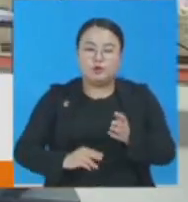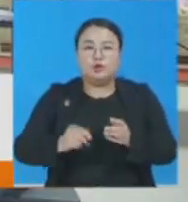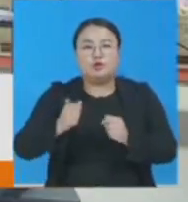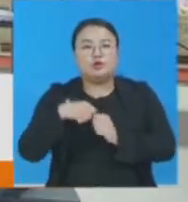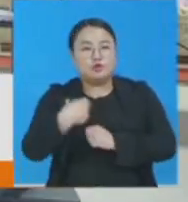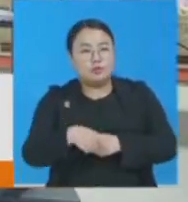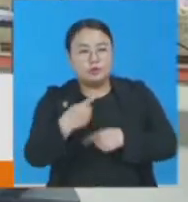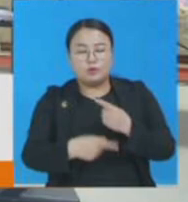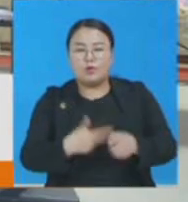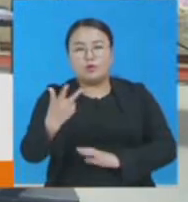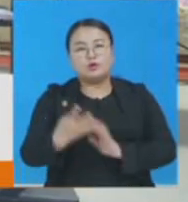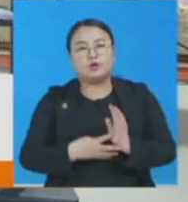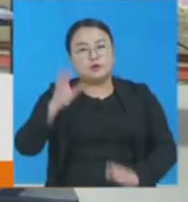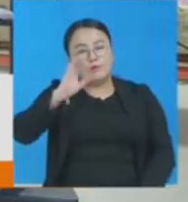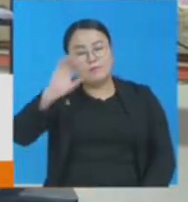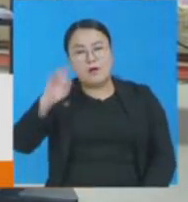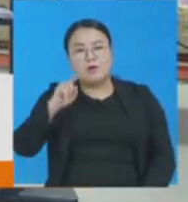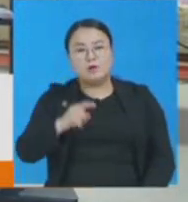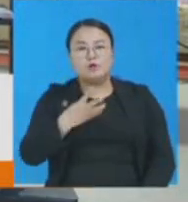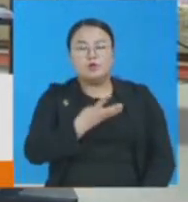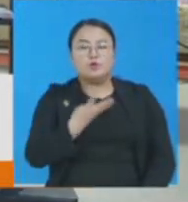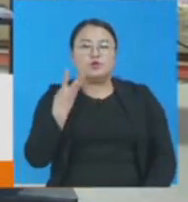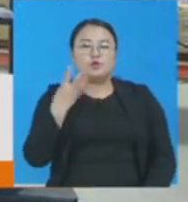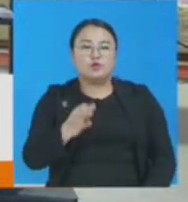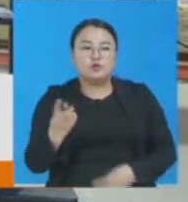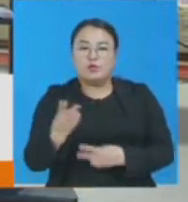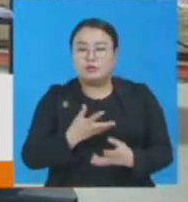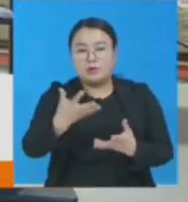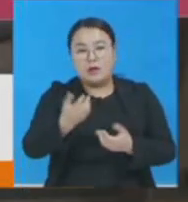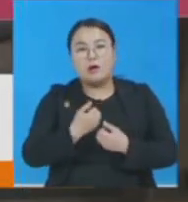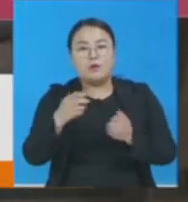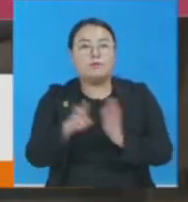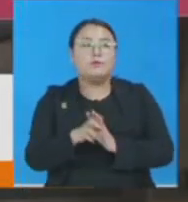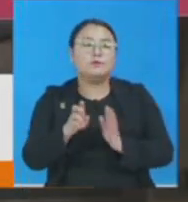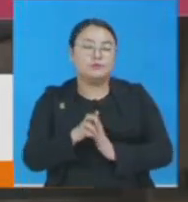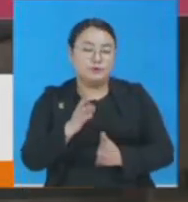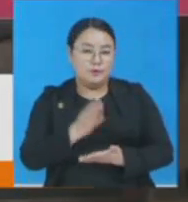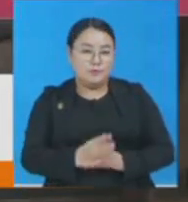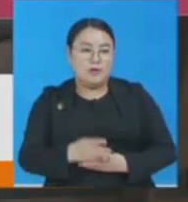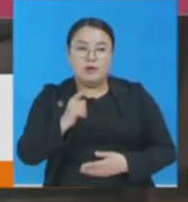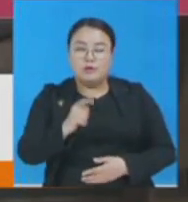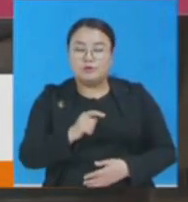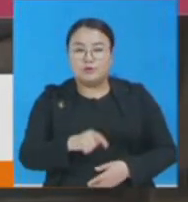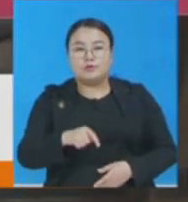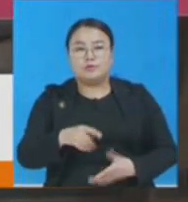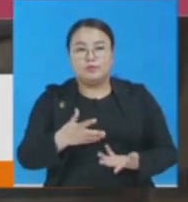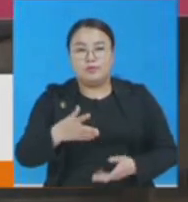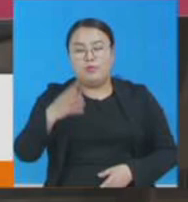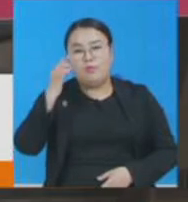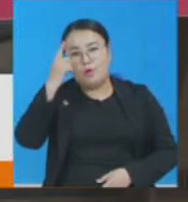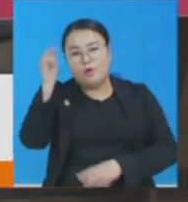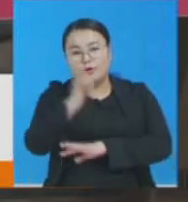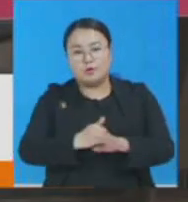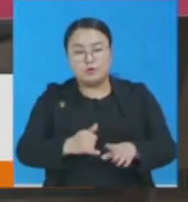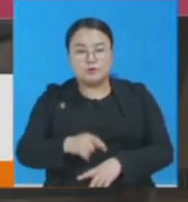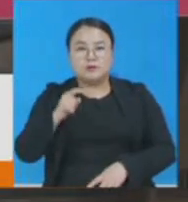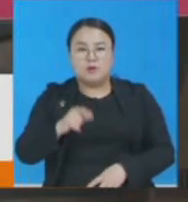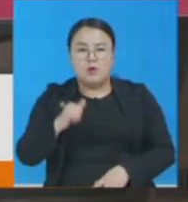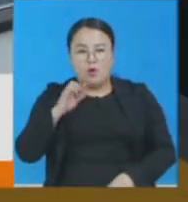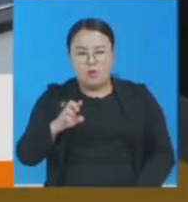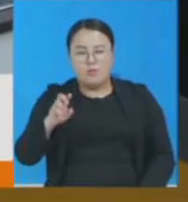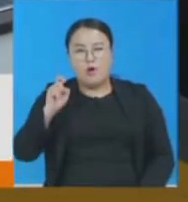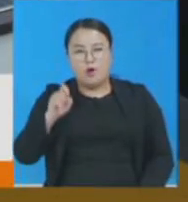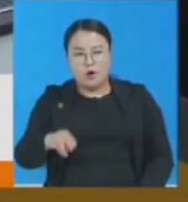төрийн 39 байгууллагын 440 гаруй үйлчлэгийг авах боломжтой боллоо. Өнөөдрийн байдлаар нийслэлийн хэмжээнд хүн амын төвлөрөл